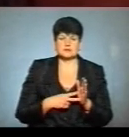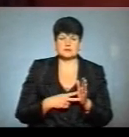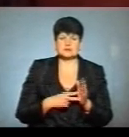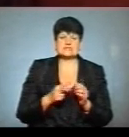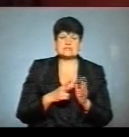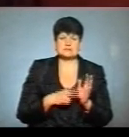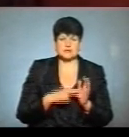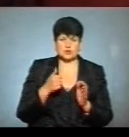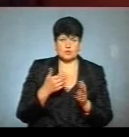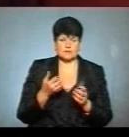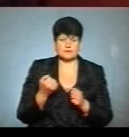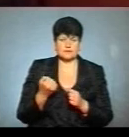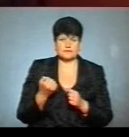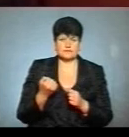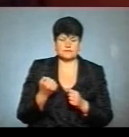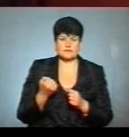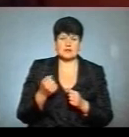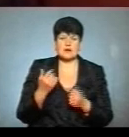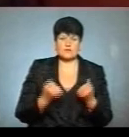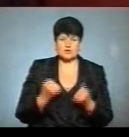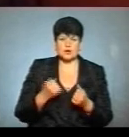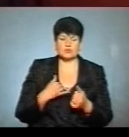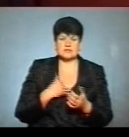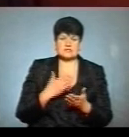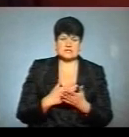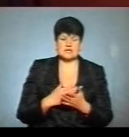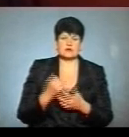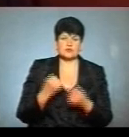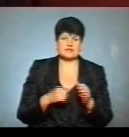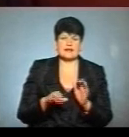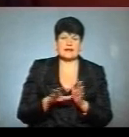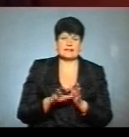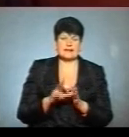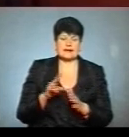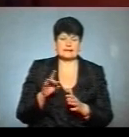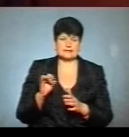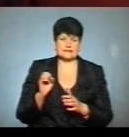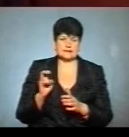17 років беремо. На водія, у нас є водій електрик, посада така,